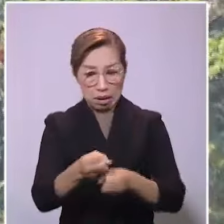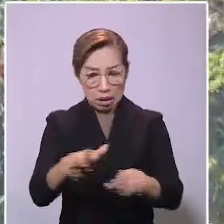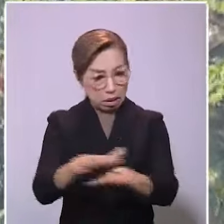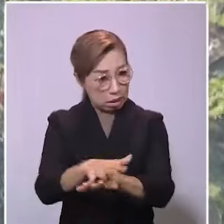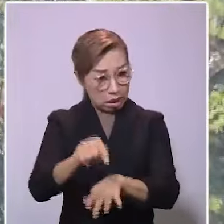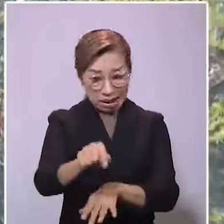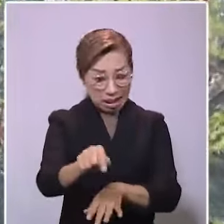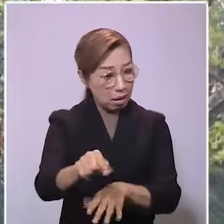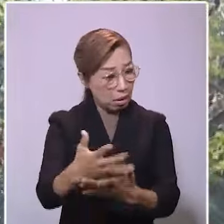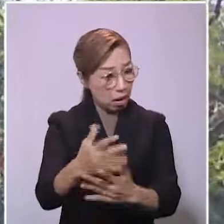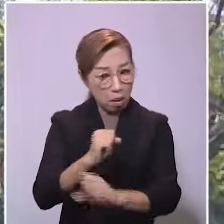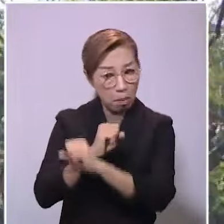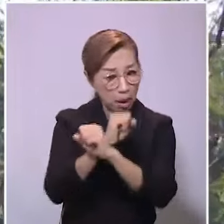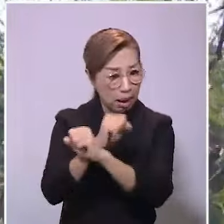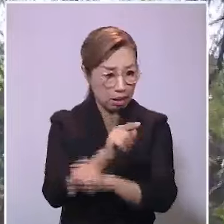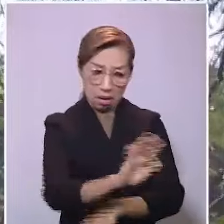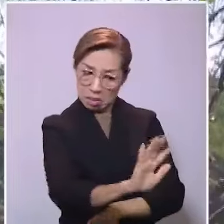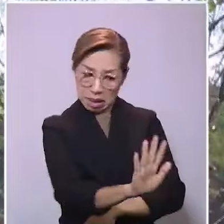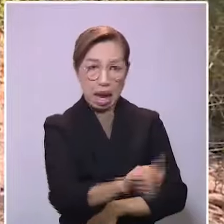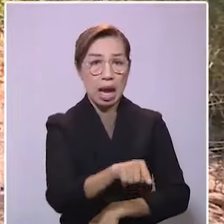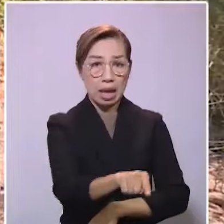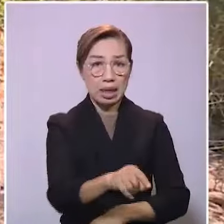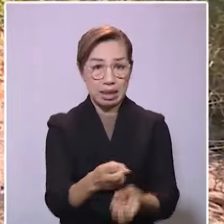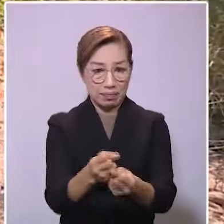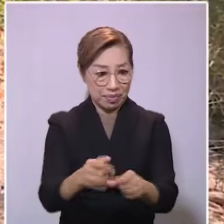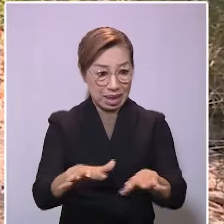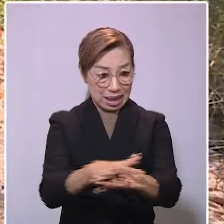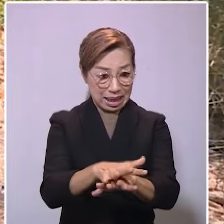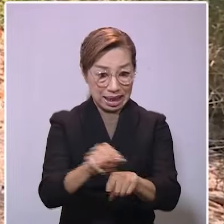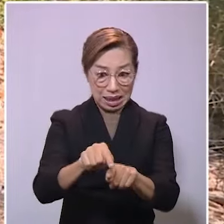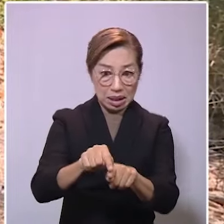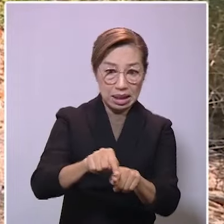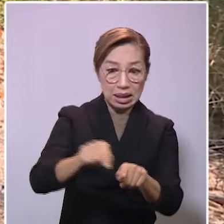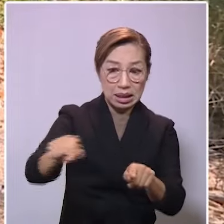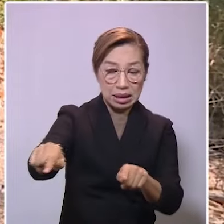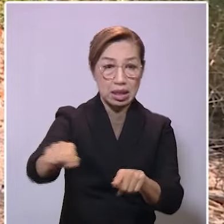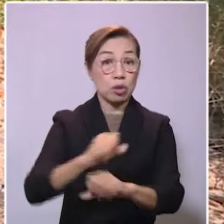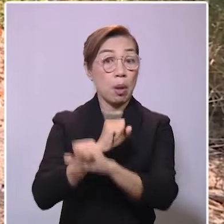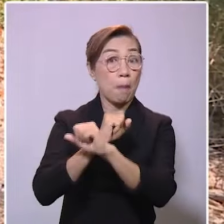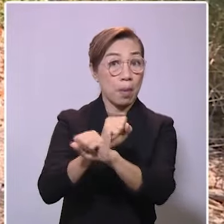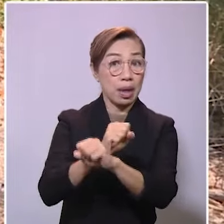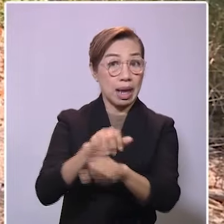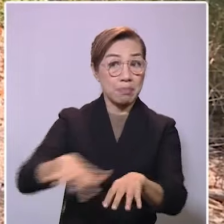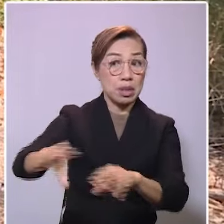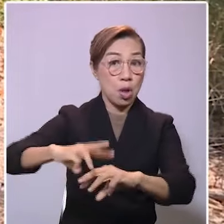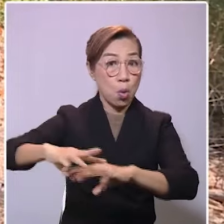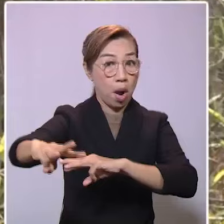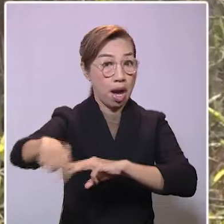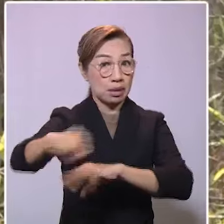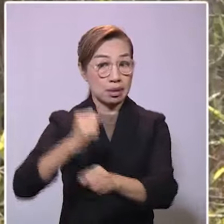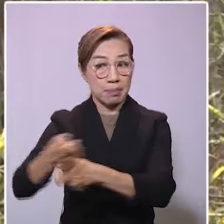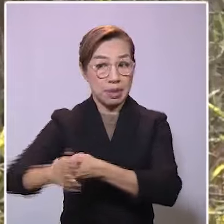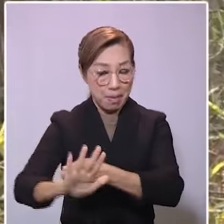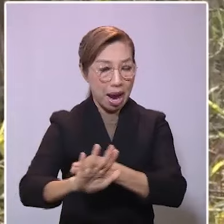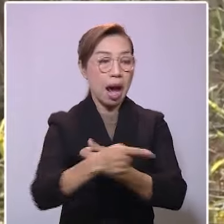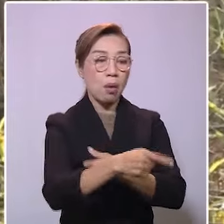ชัยวัฒน์อ้างบอกว่าแนวกันชนเนี่ยมันห่างจากจุดที่เป็นข้อพิพาทกันเนี่ยไปสักหลายกิโลเมตเหมือนกัน 3กมอ่า 3กถามว่า